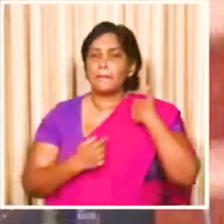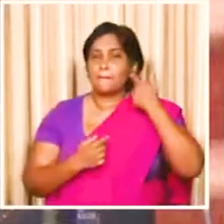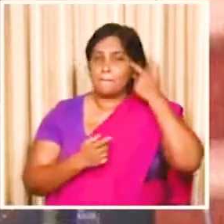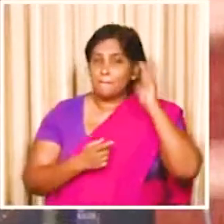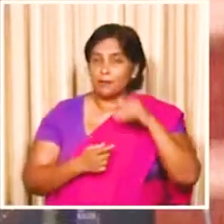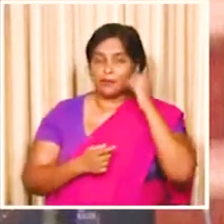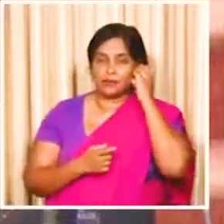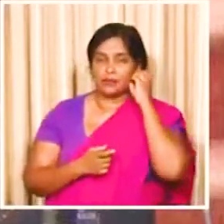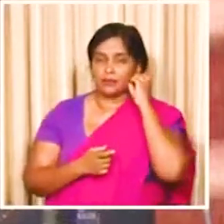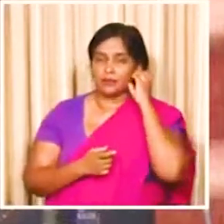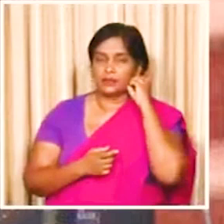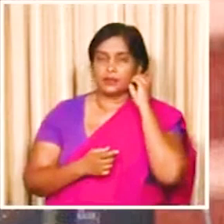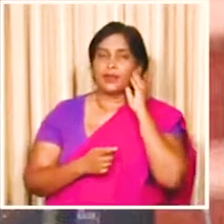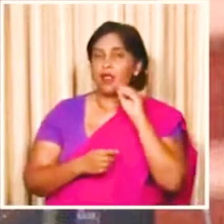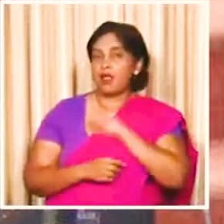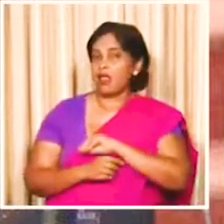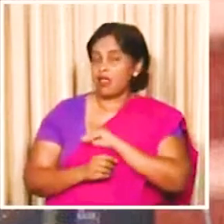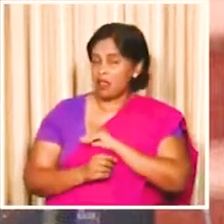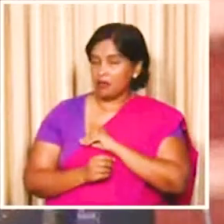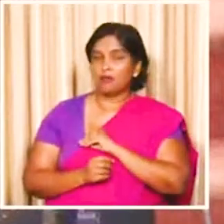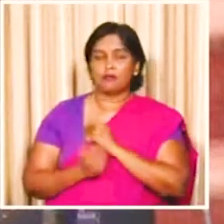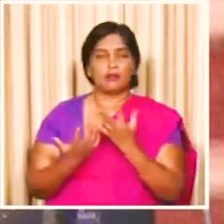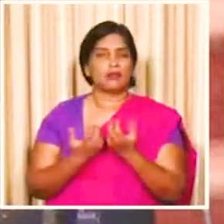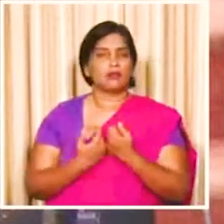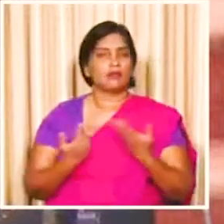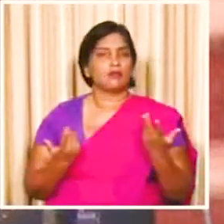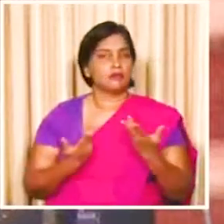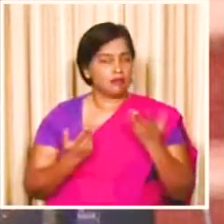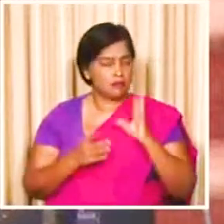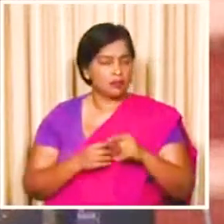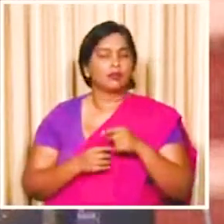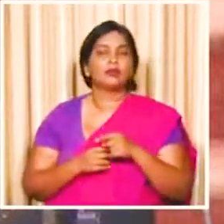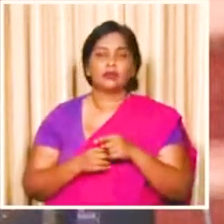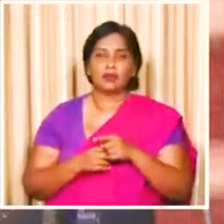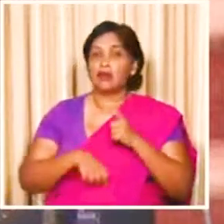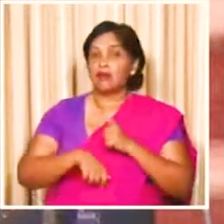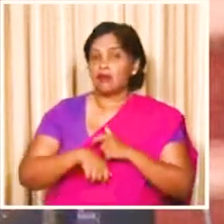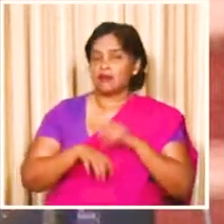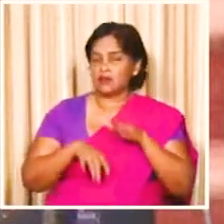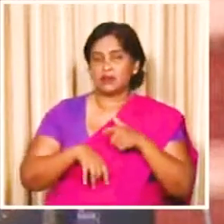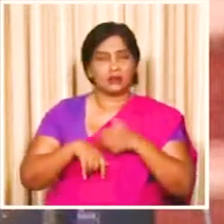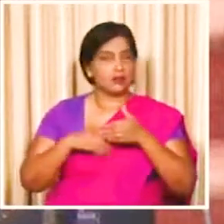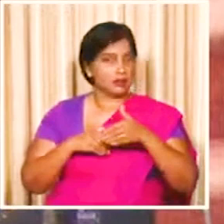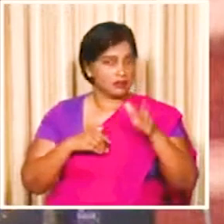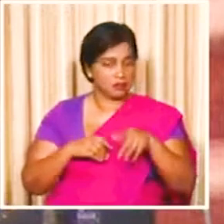அந்த உற்பத்தி செய்யப்படுகின்ற, உதாரணத்திற்கு மரக்கறி வகைகள், பல வகைகள், இவை